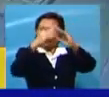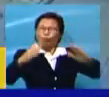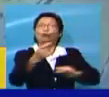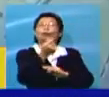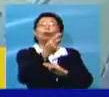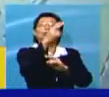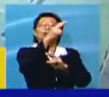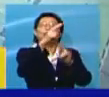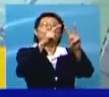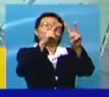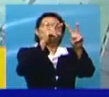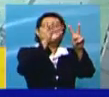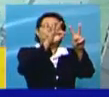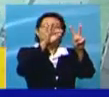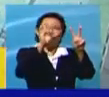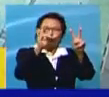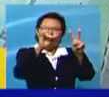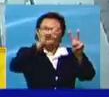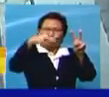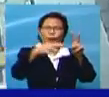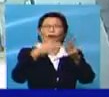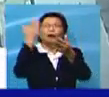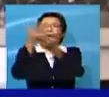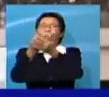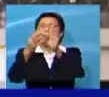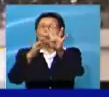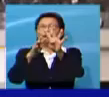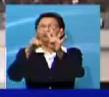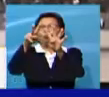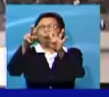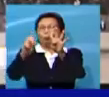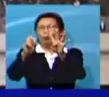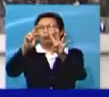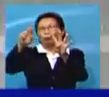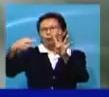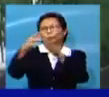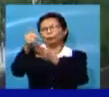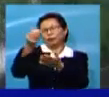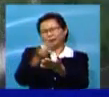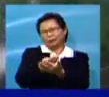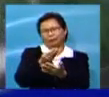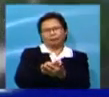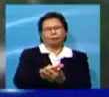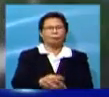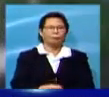antara RM257,000 hingga RM420,000.